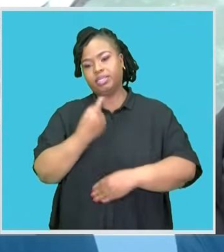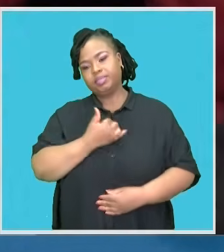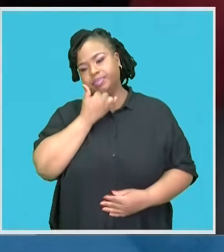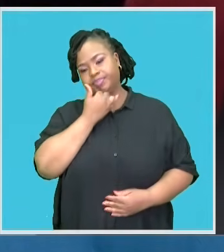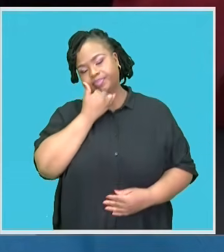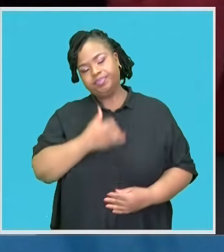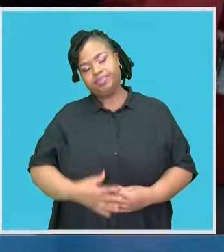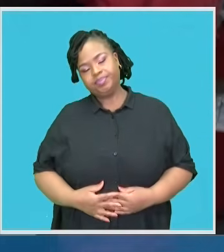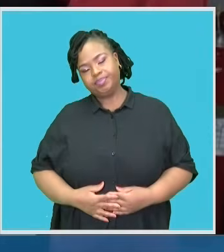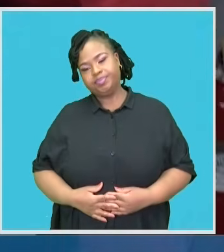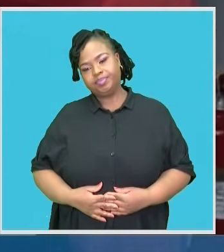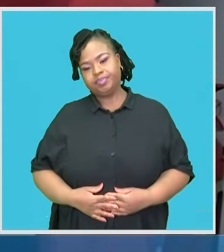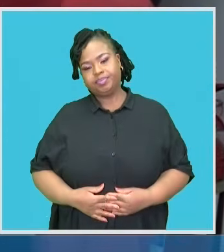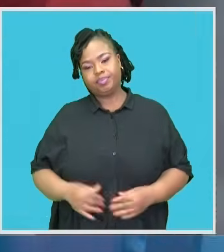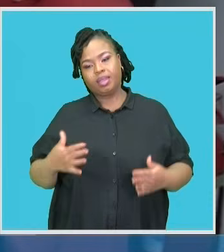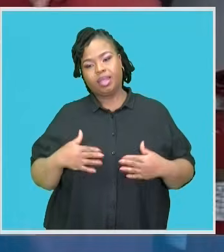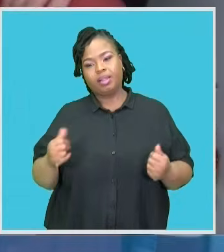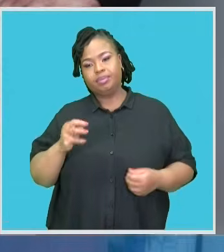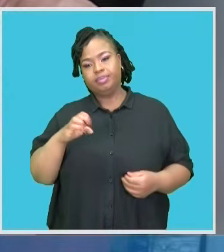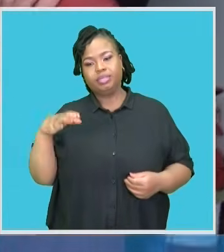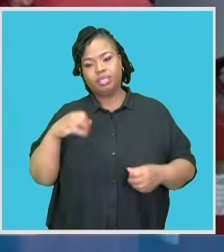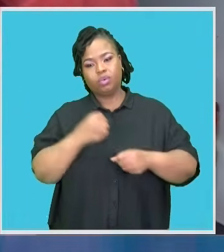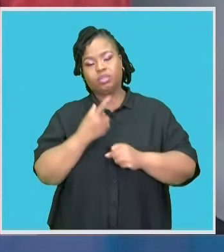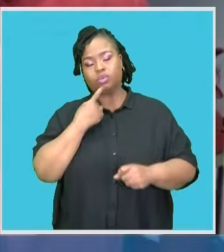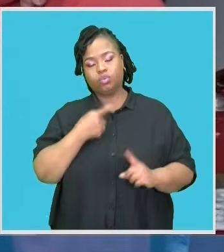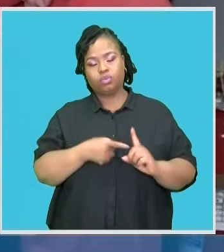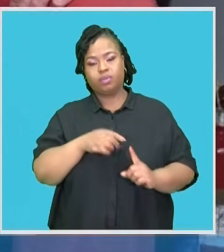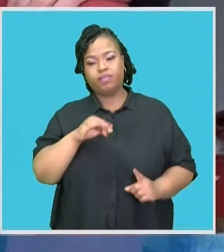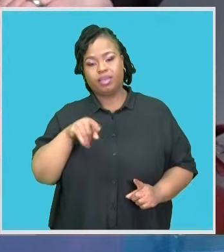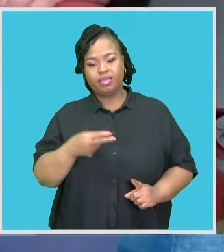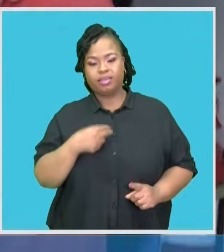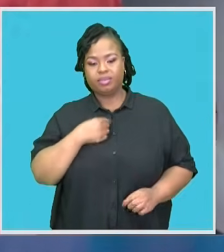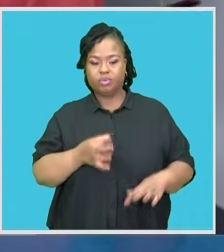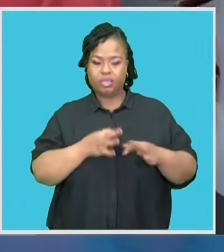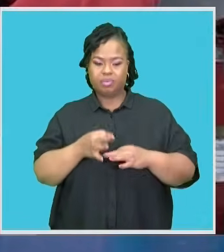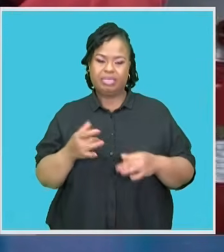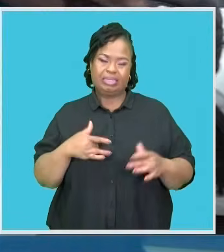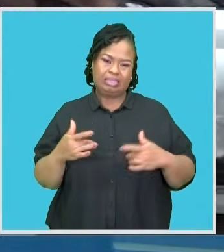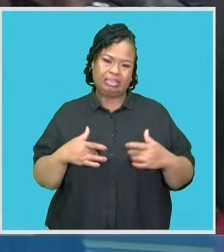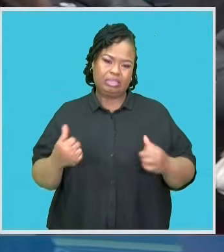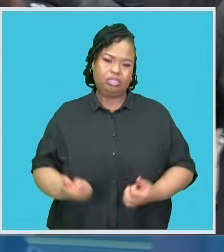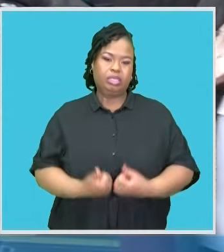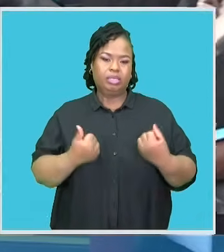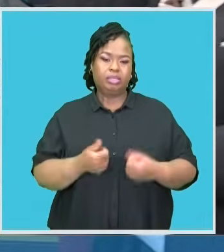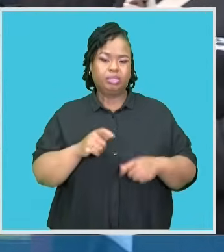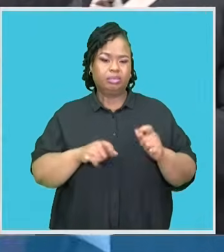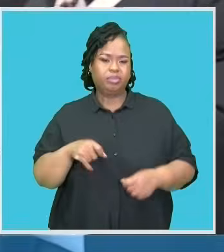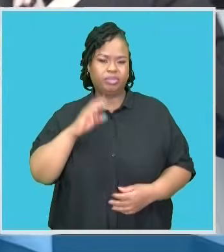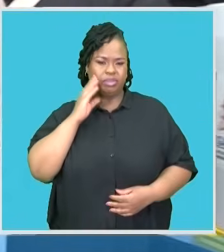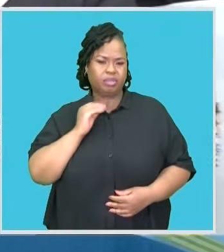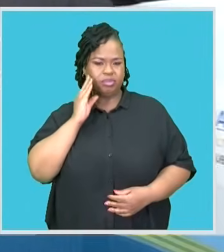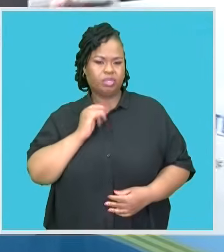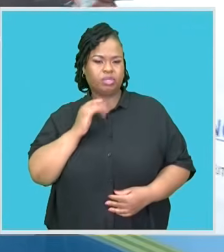sijabulile sonke. Umphathiswa wezempilo eGauteng uFaith Mazibuko uthethe ngeenkxalabo nemicelimngeni ekhoyo